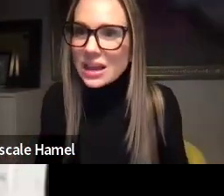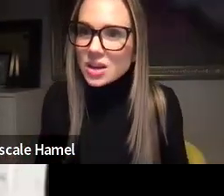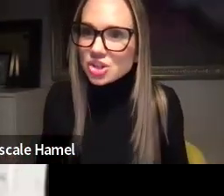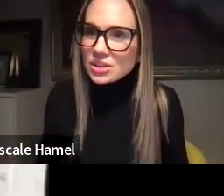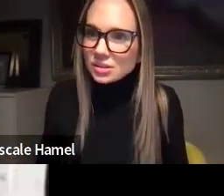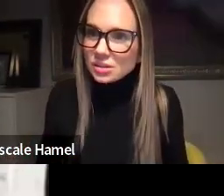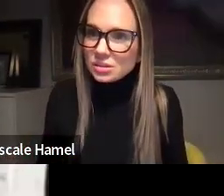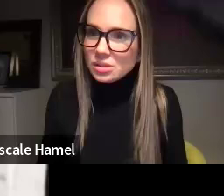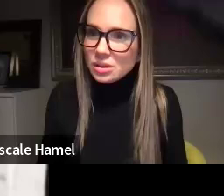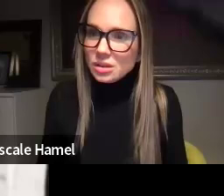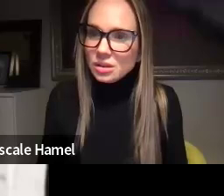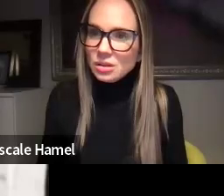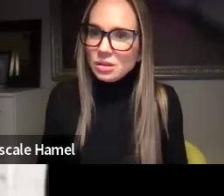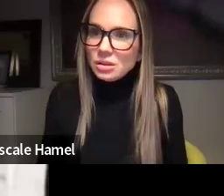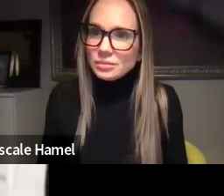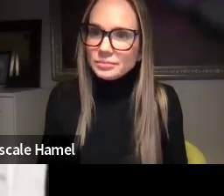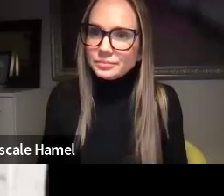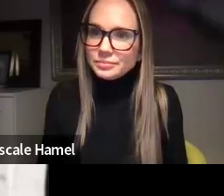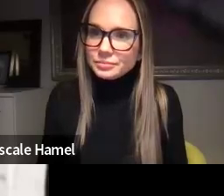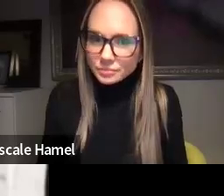l'élastique commence à lâcher, ça.